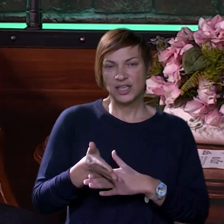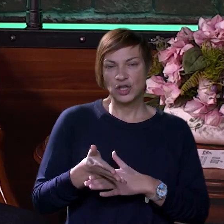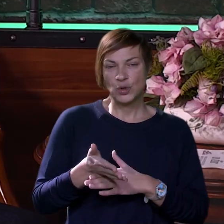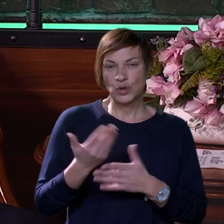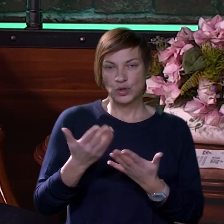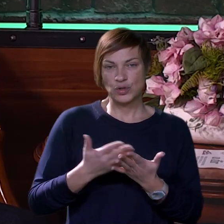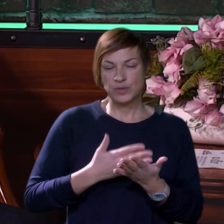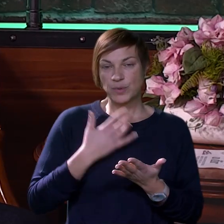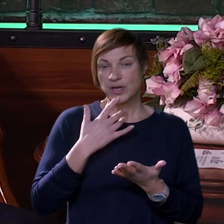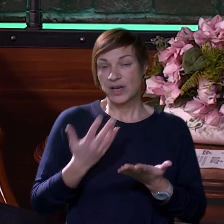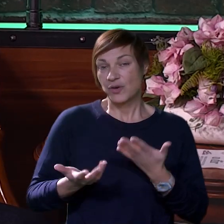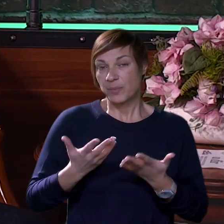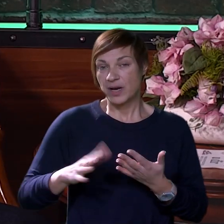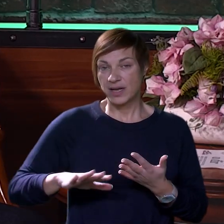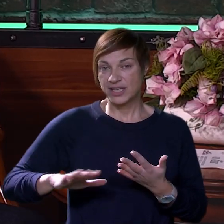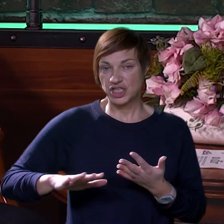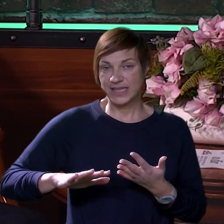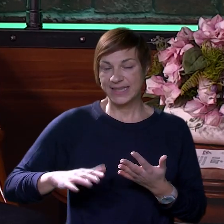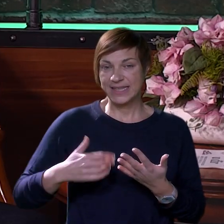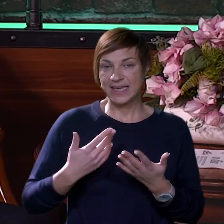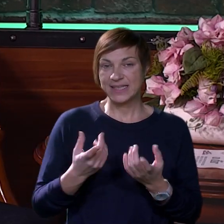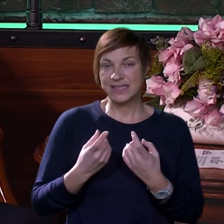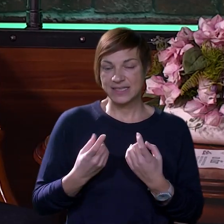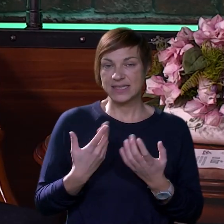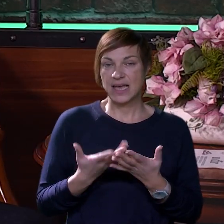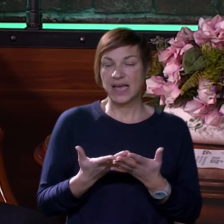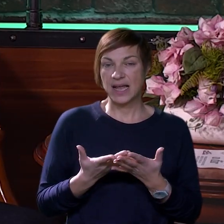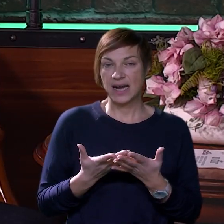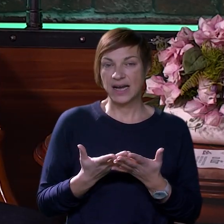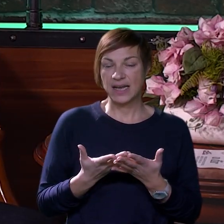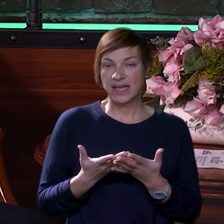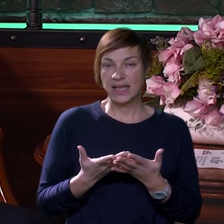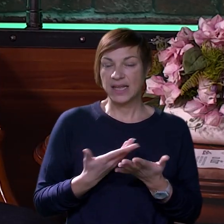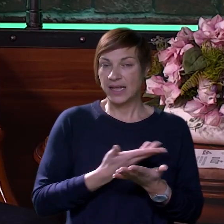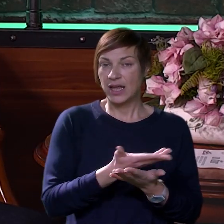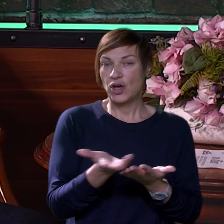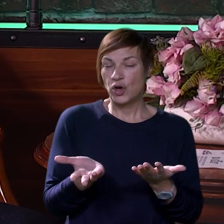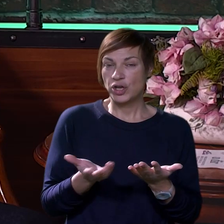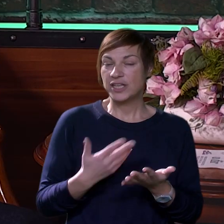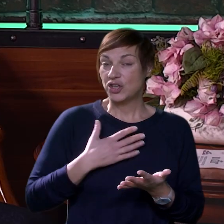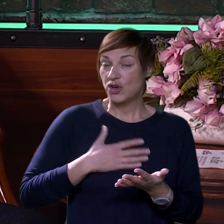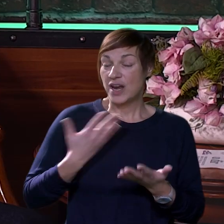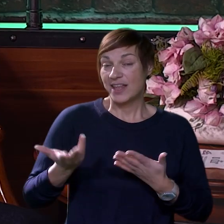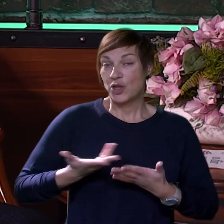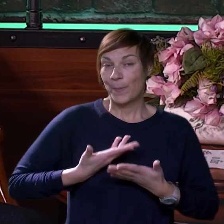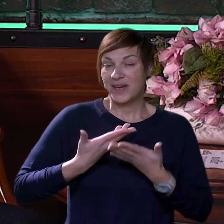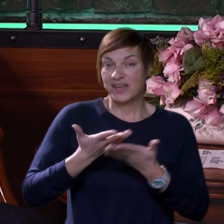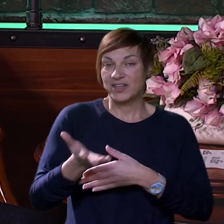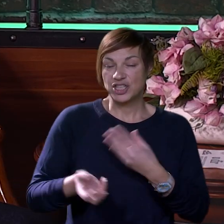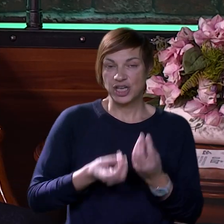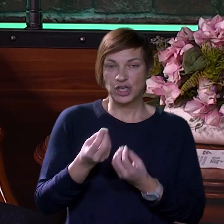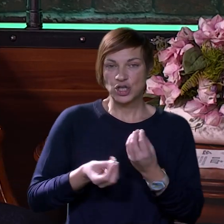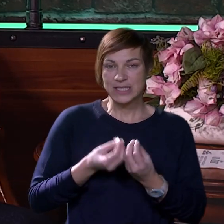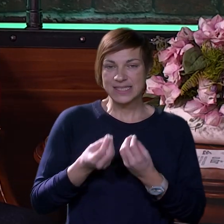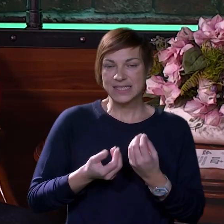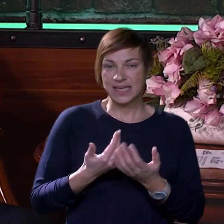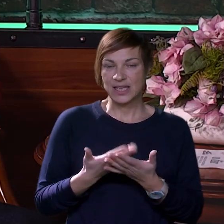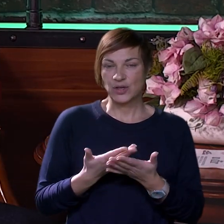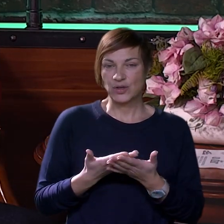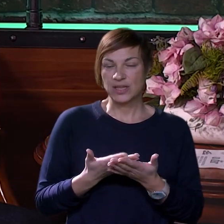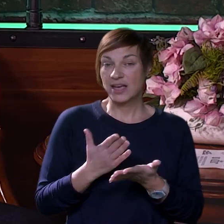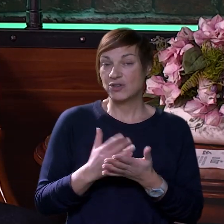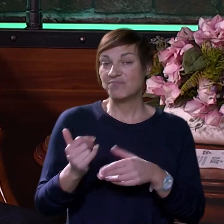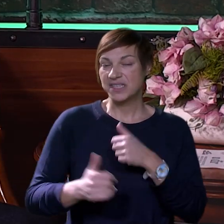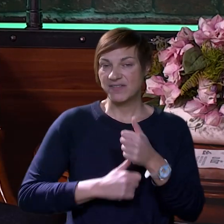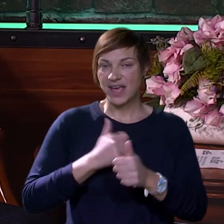kroz program koji je prilagođen djeci toga uzrasta. Ali oni to vrlo, vrlo, vrlo rado prihvaćaju i kroz igru. I eto